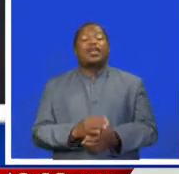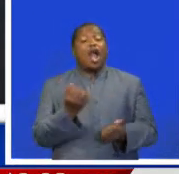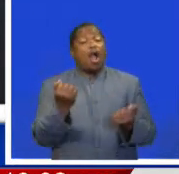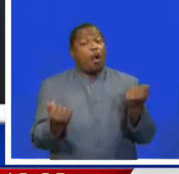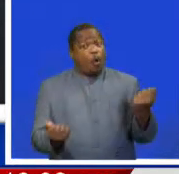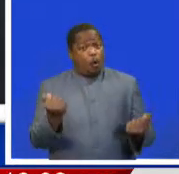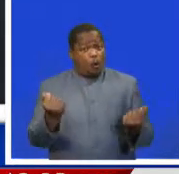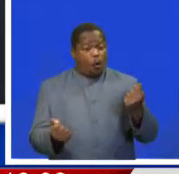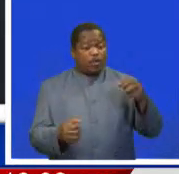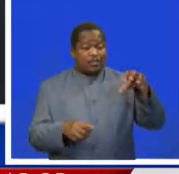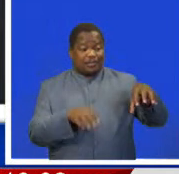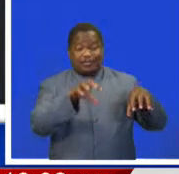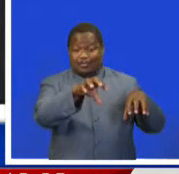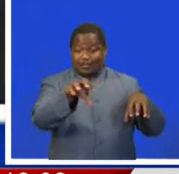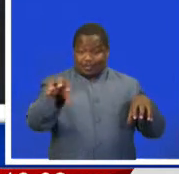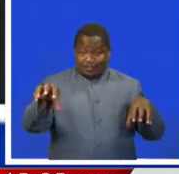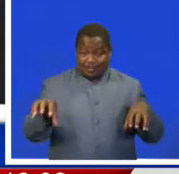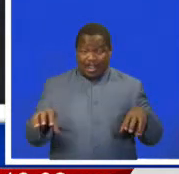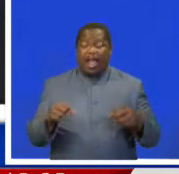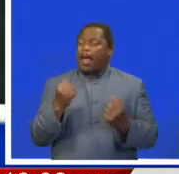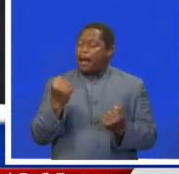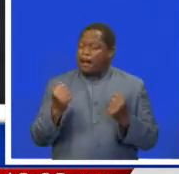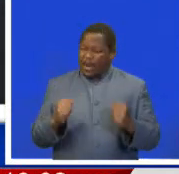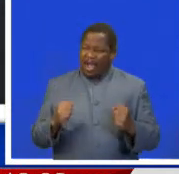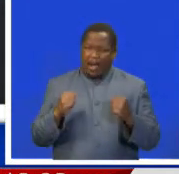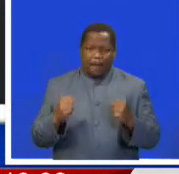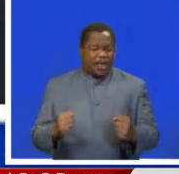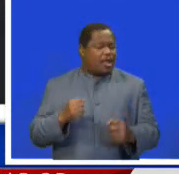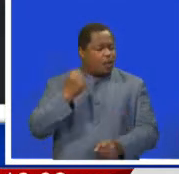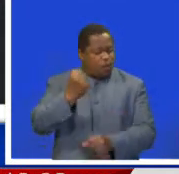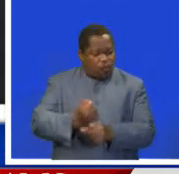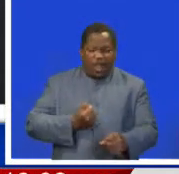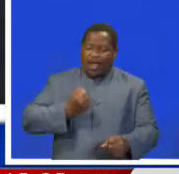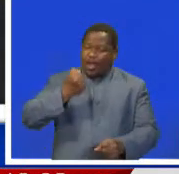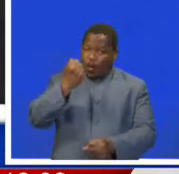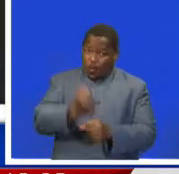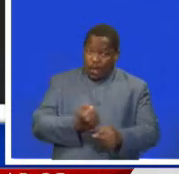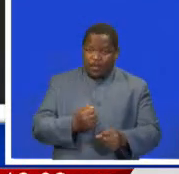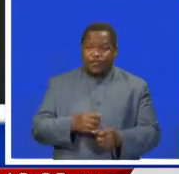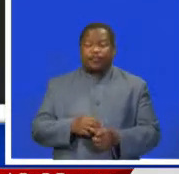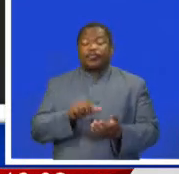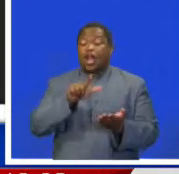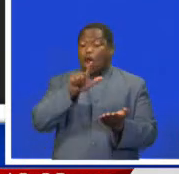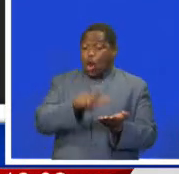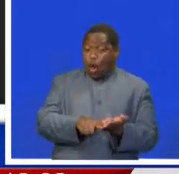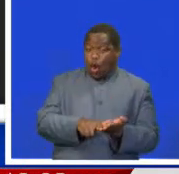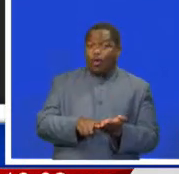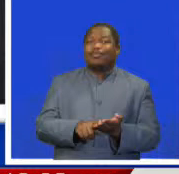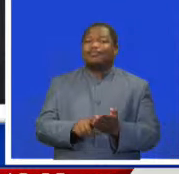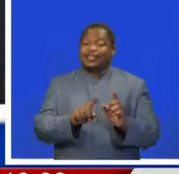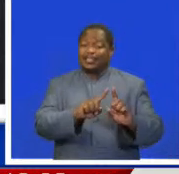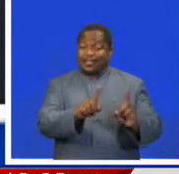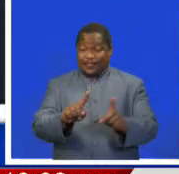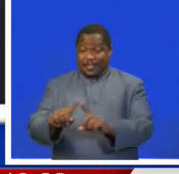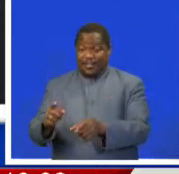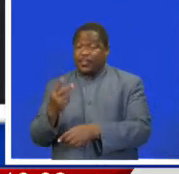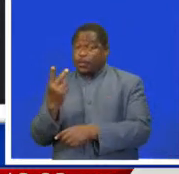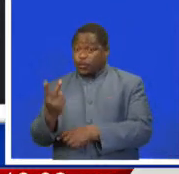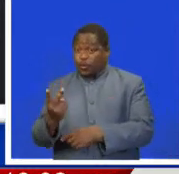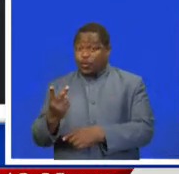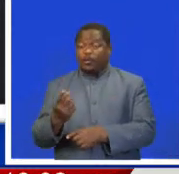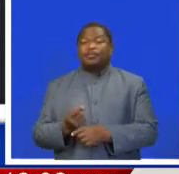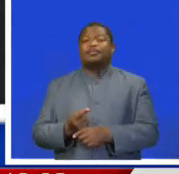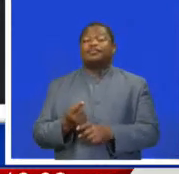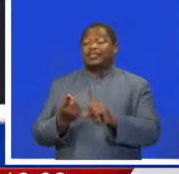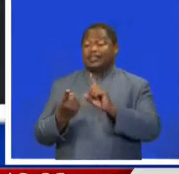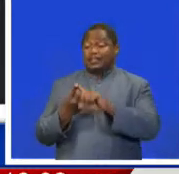tiyawusebenta ba ukabili lo mthetho sigabale timbili kukhona lo lothi the